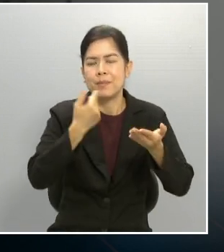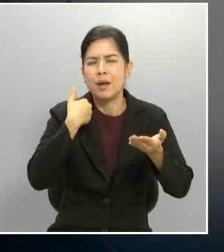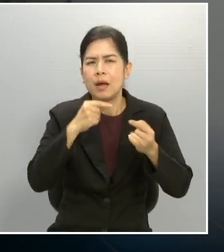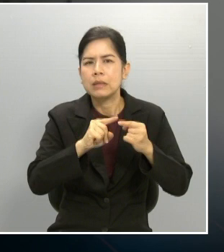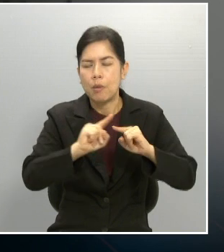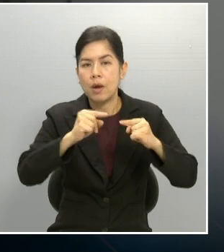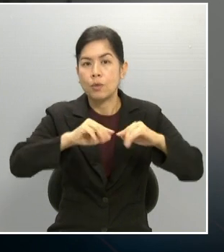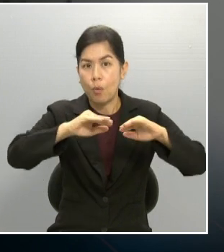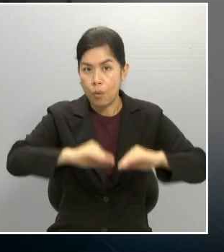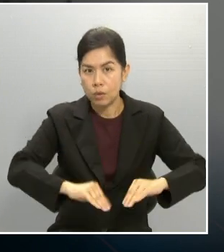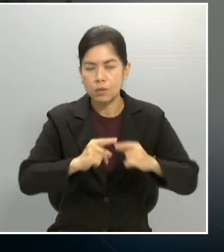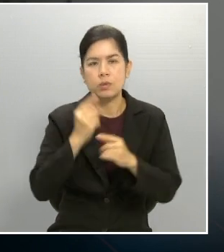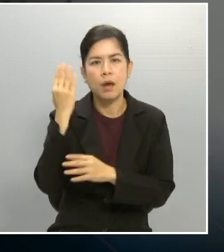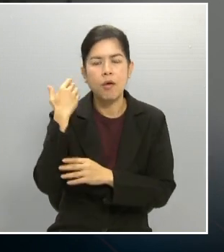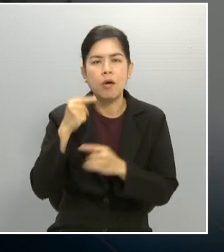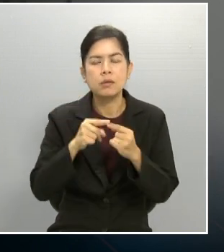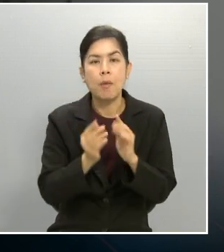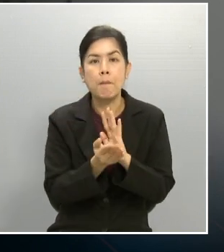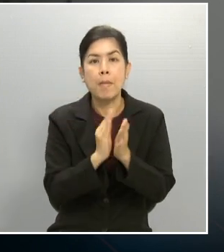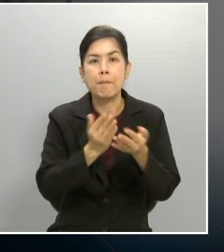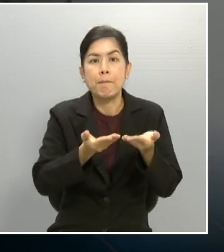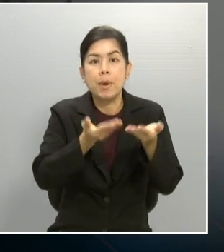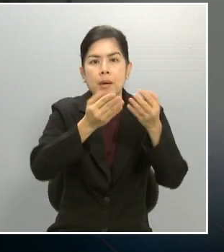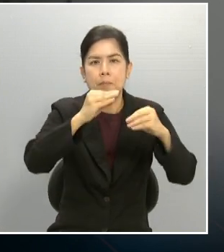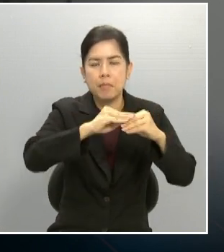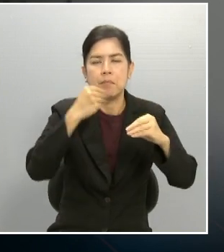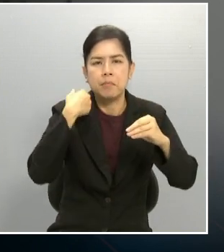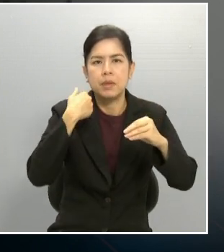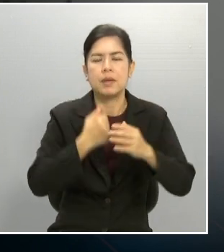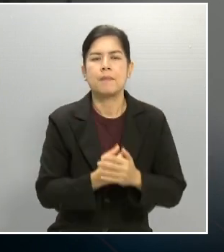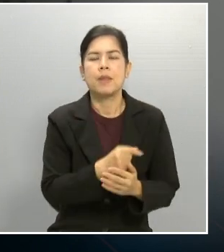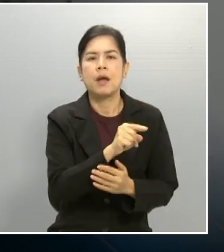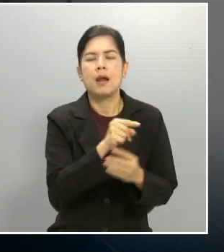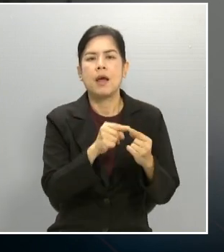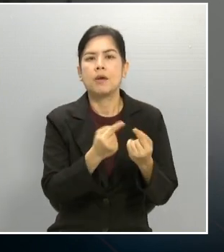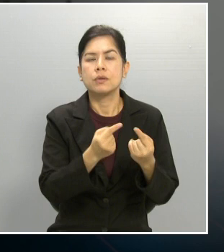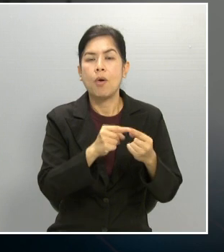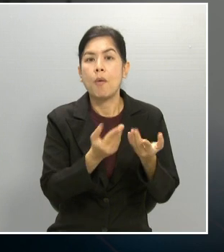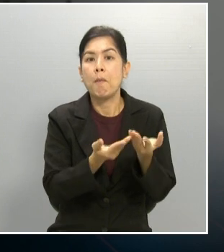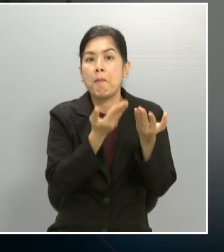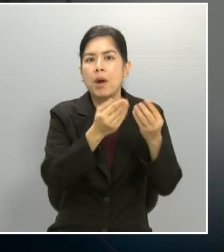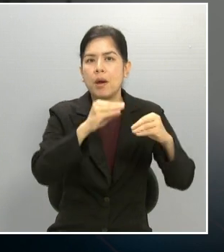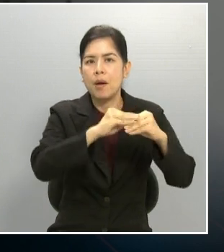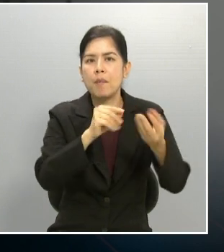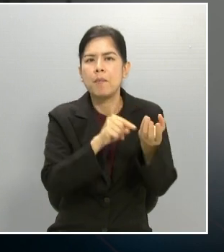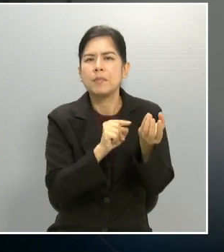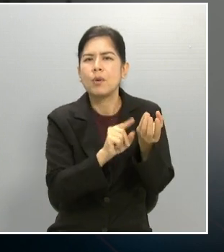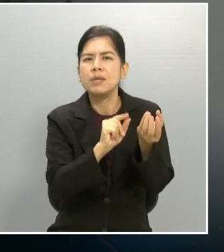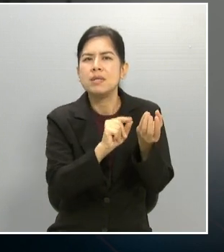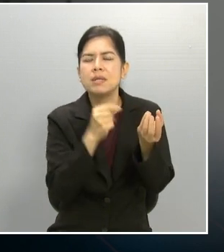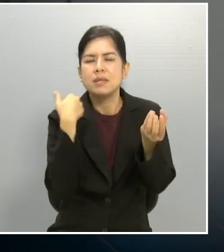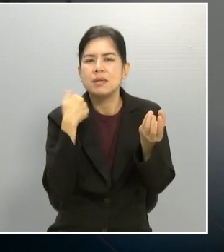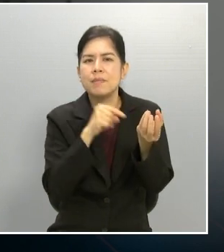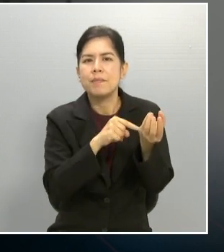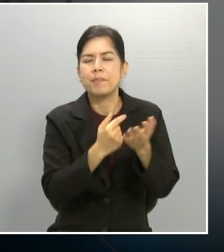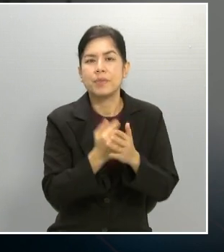รอบ 1เดือนคือก่อนหน้าปรับขึ้นนะคะก็ปรับขึ้นไป 20สตางค์ต่อฟองนะคะหรือว่า 6บาทต่อ